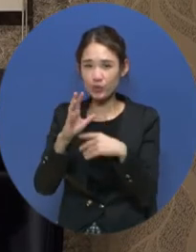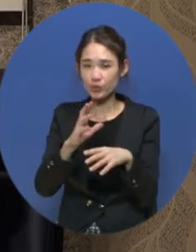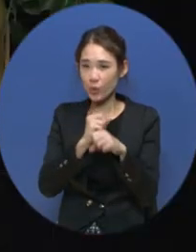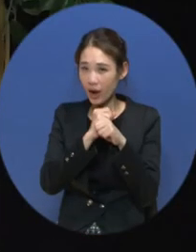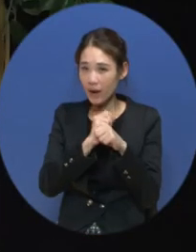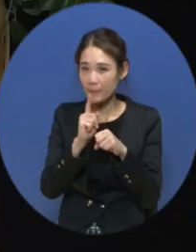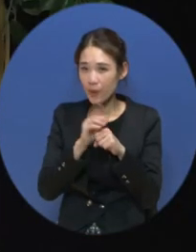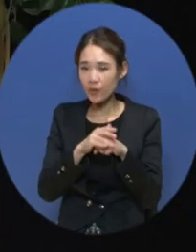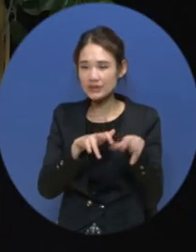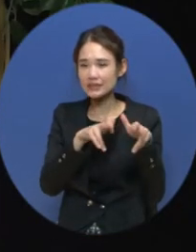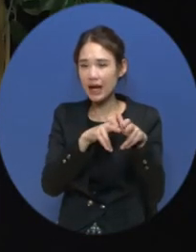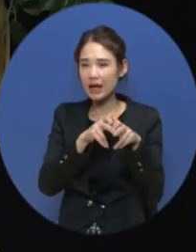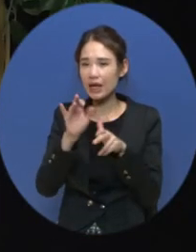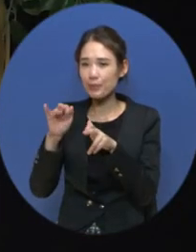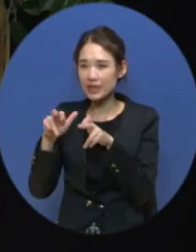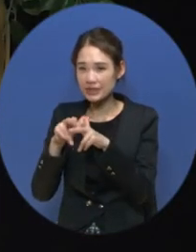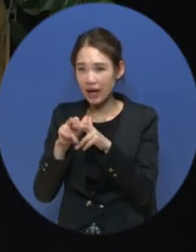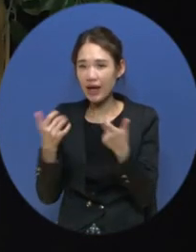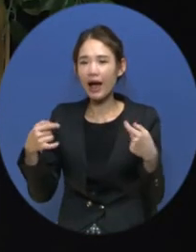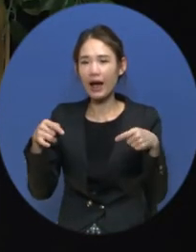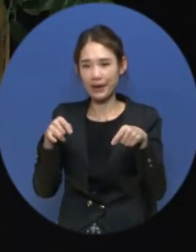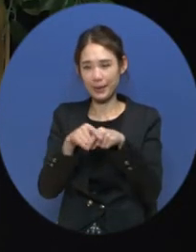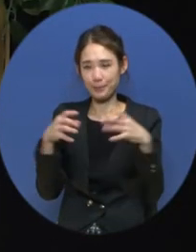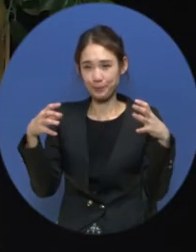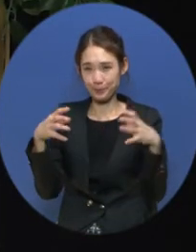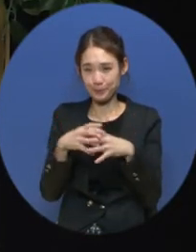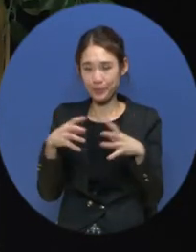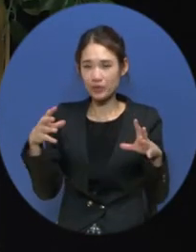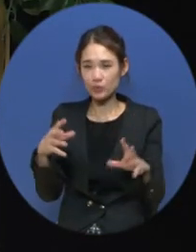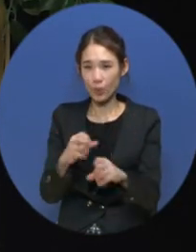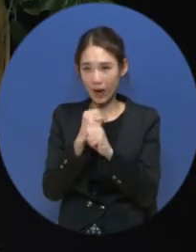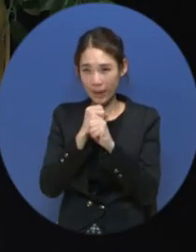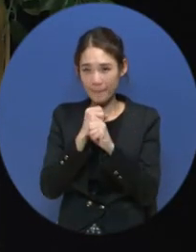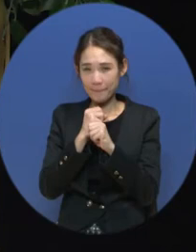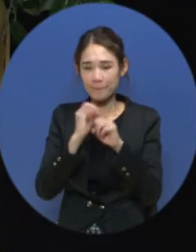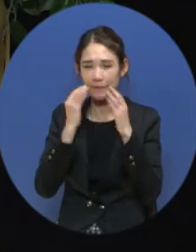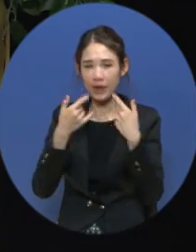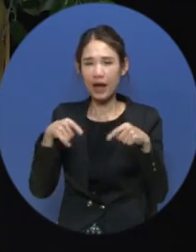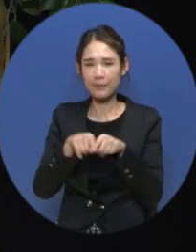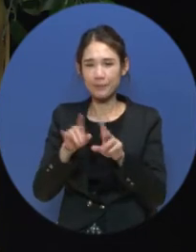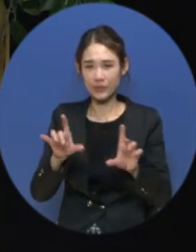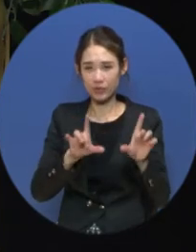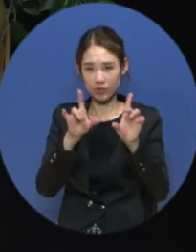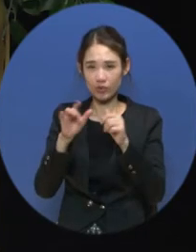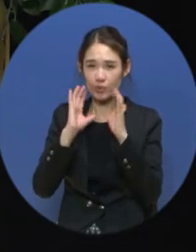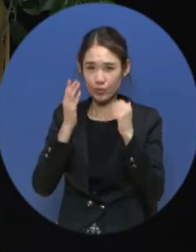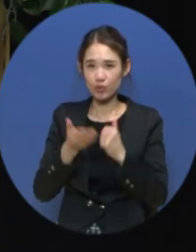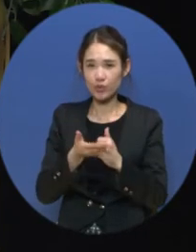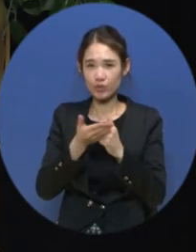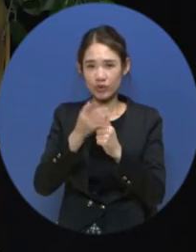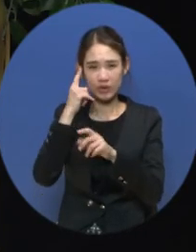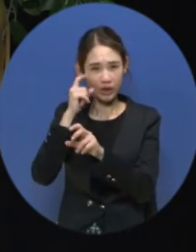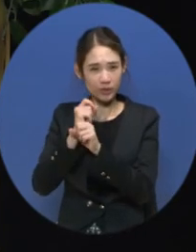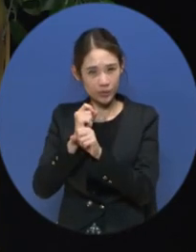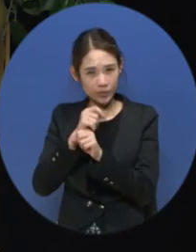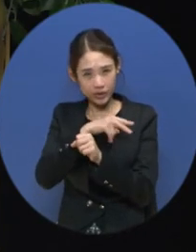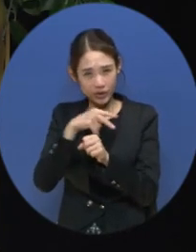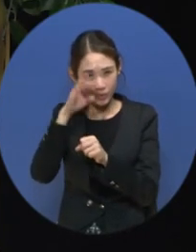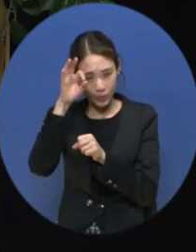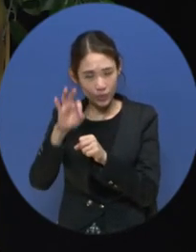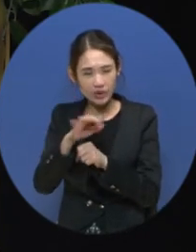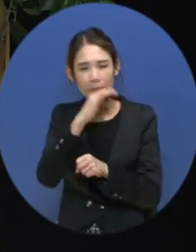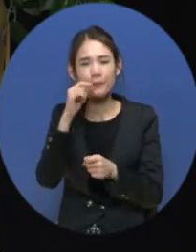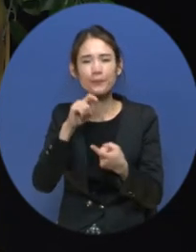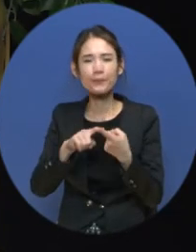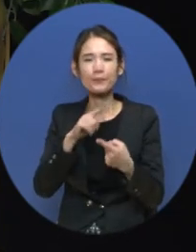통합은 비장애아와 장애아가 함께 생활하면서 예. 하는 게 근데 우리가 이제 학문적으로 볼 때는 그게 더 바람직하다라고